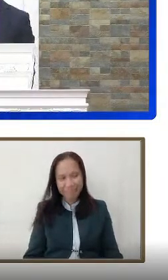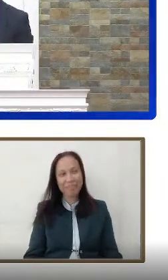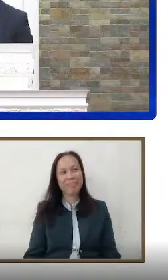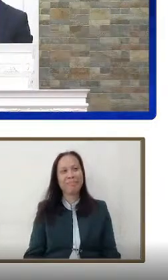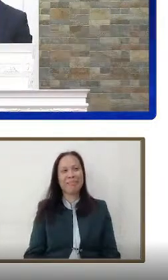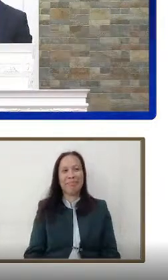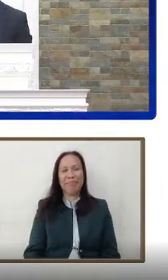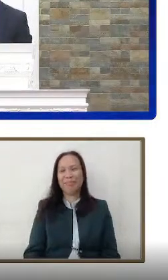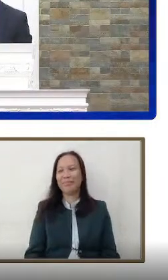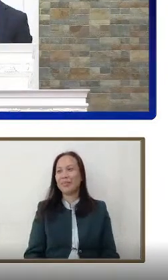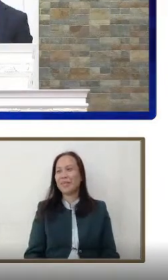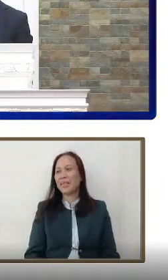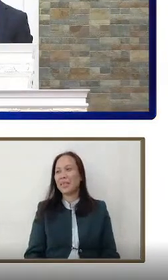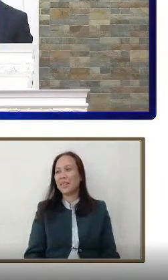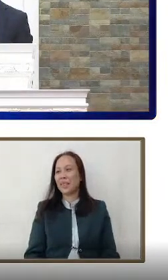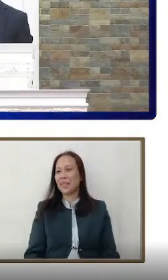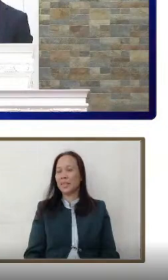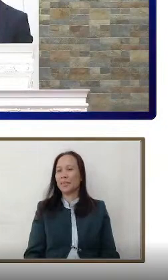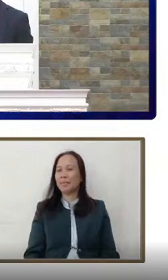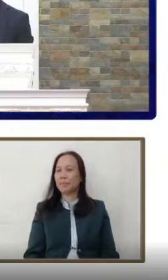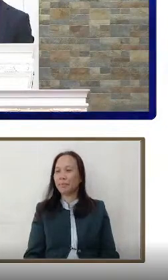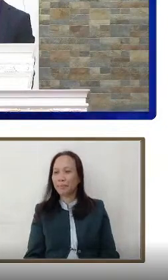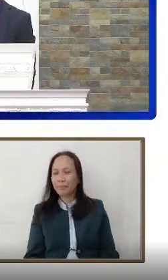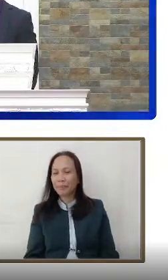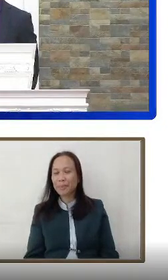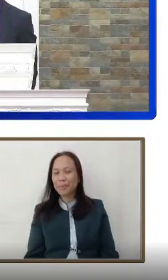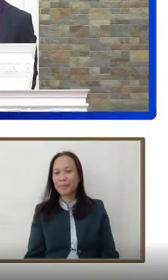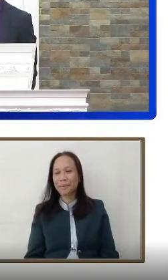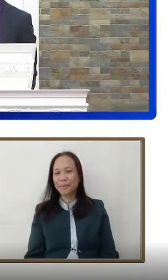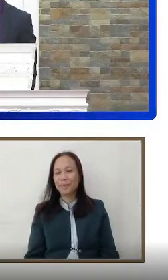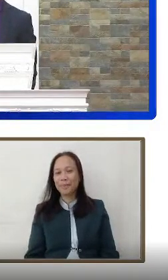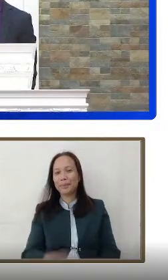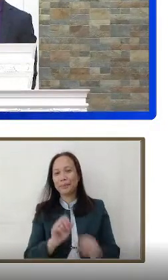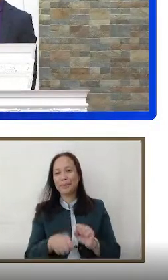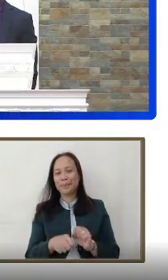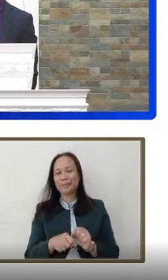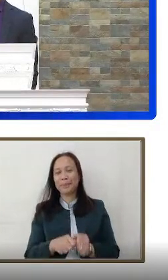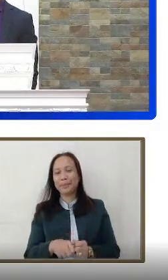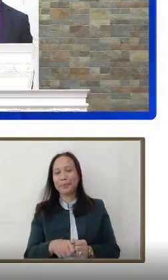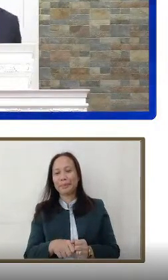Yeah. Walang communication eh. But anyways, so